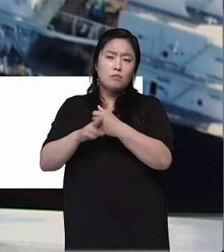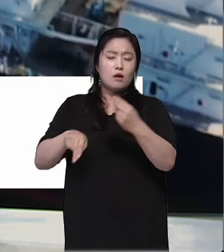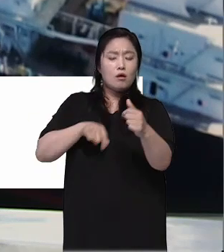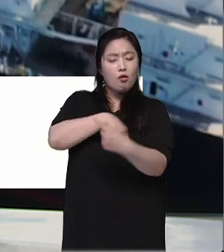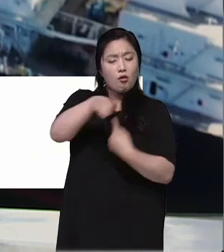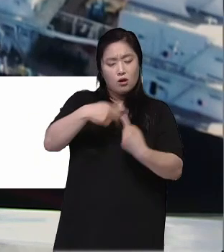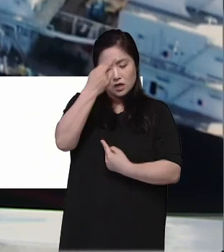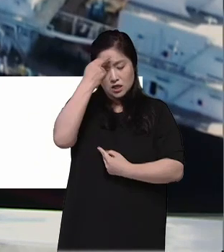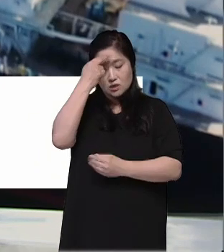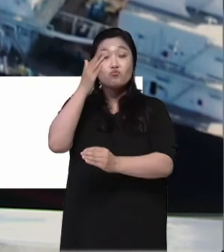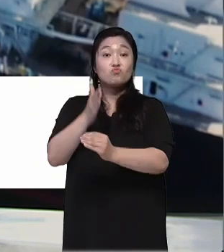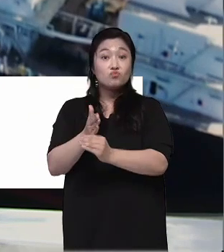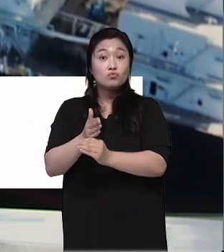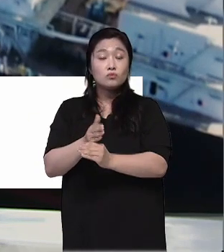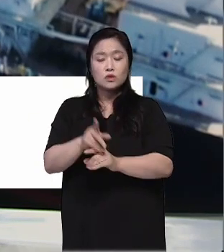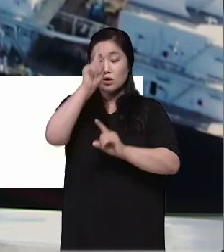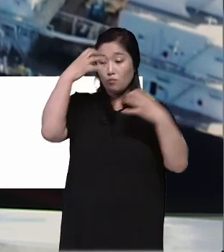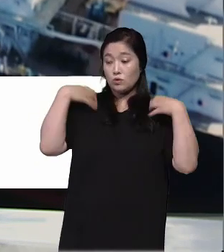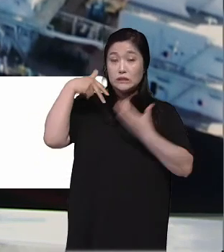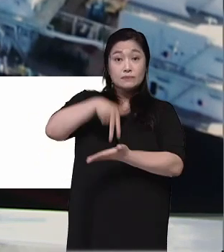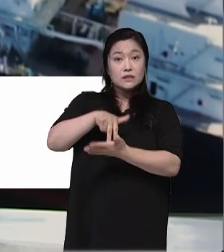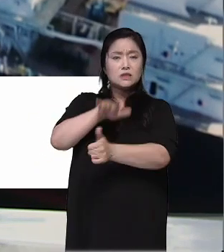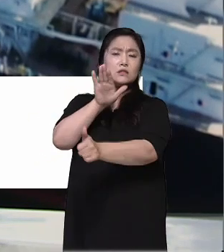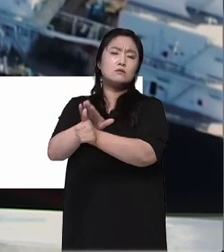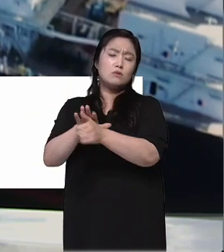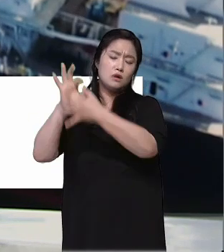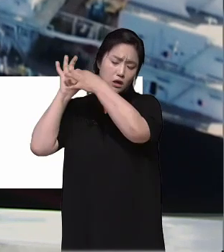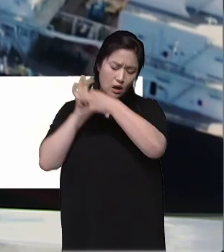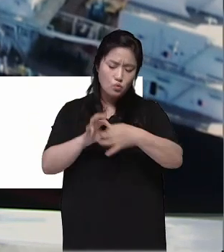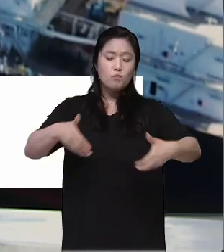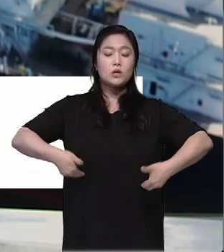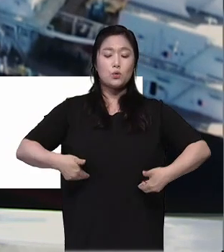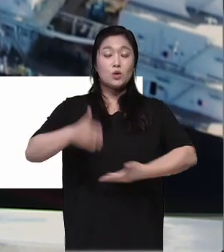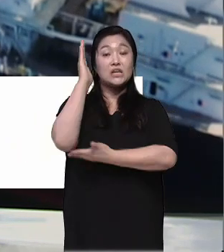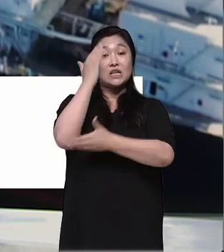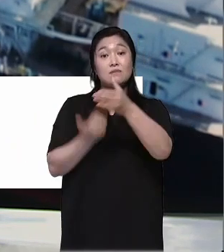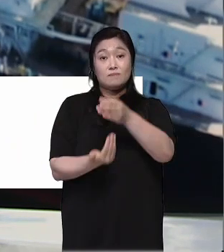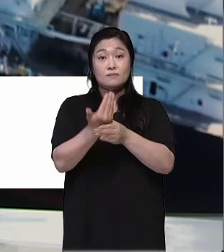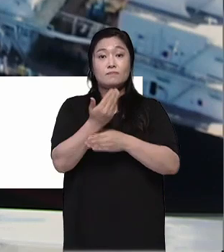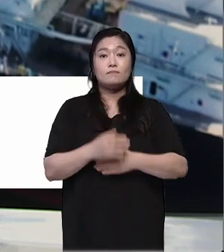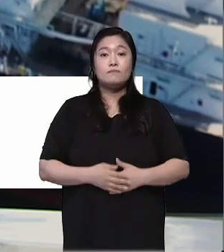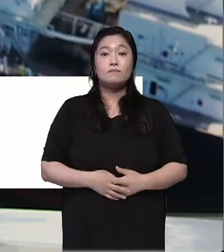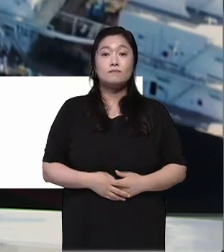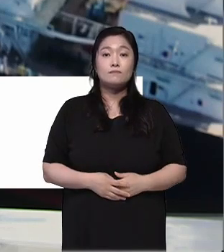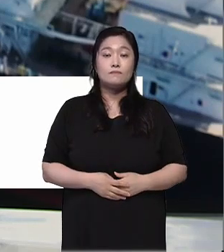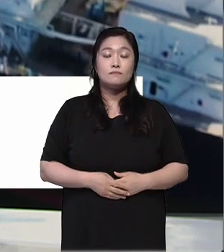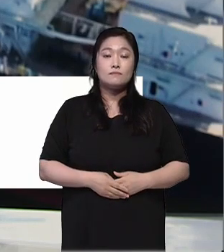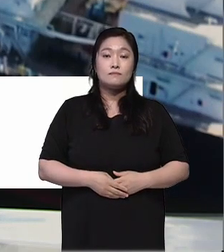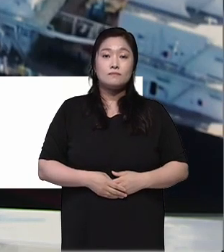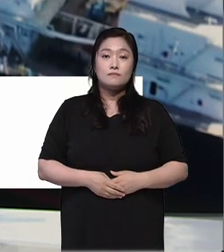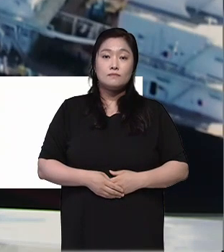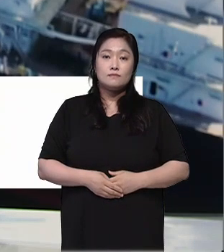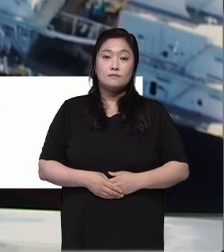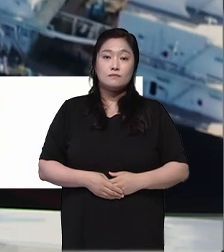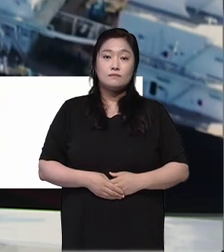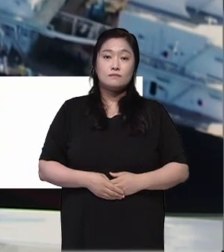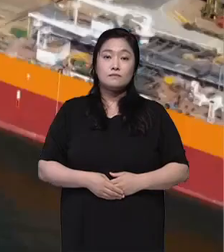경영난이 계속되고 있는데요. 정부 차원의 지원이 지속돼야 한다는 목소리가 큽니다. 이동근 기자의